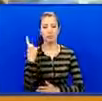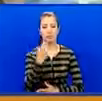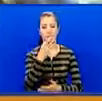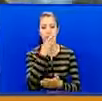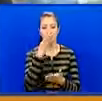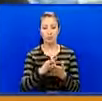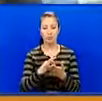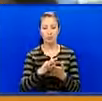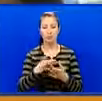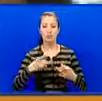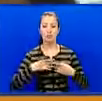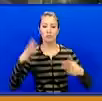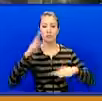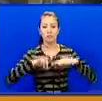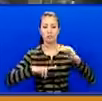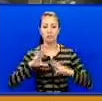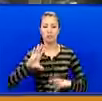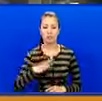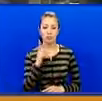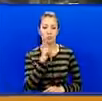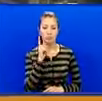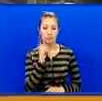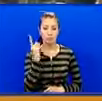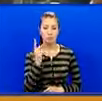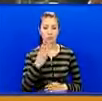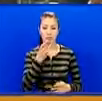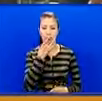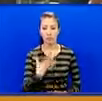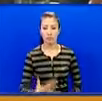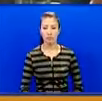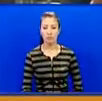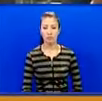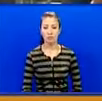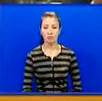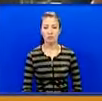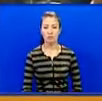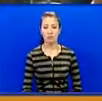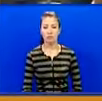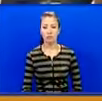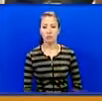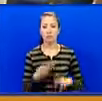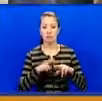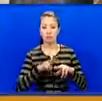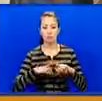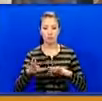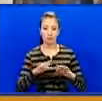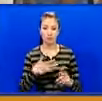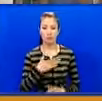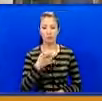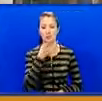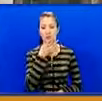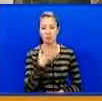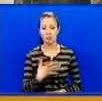күй сыйлаған жастарға айтар алғысым ол. Маған бұл жасалған іс-шара ұнады. Осында іс-шаралар көбірек жасаса жақсы болар